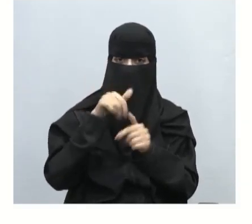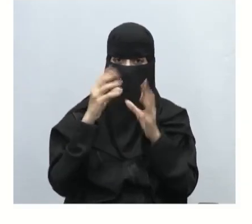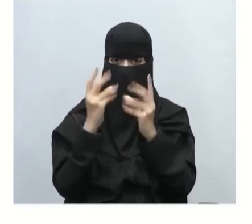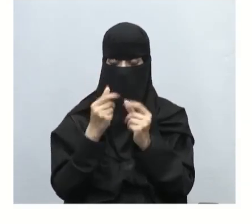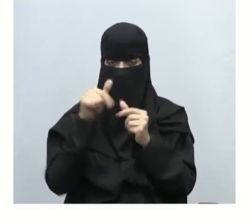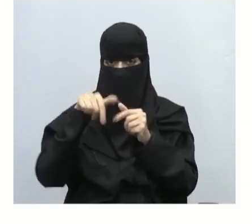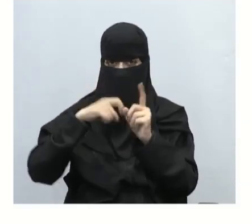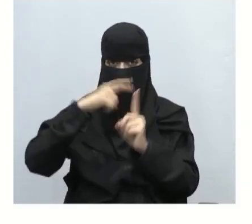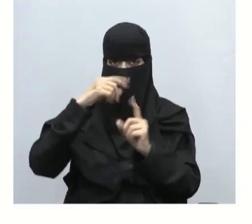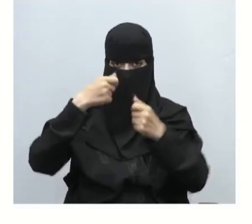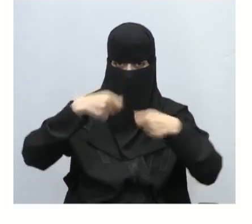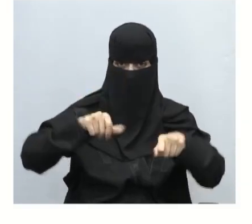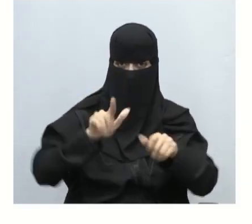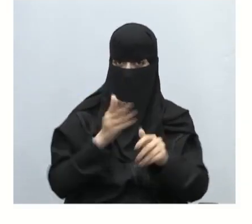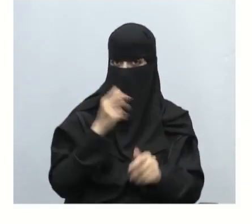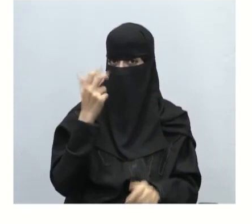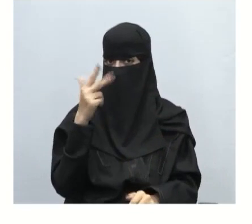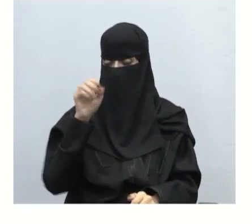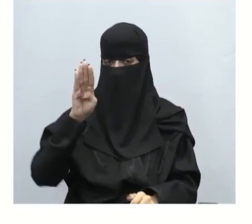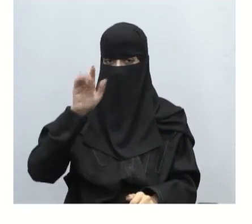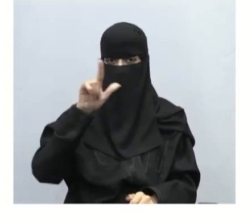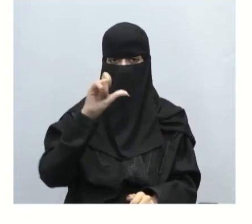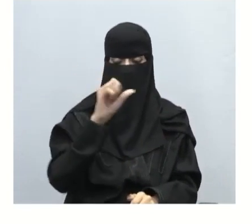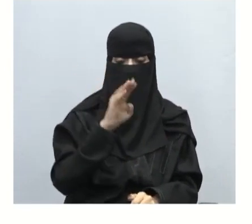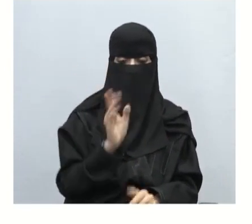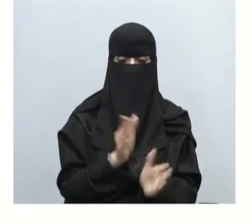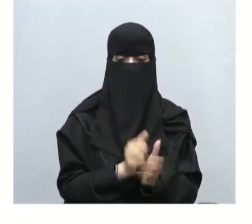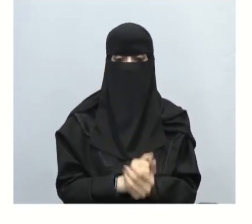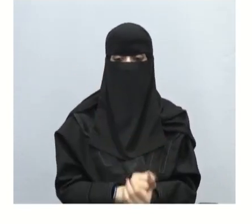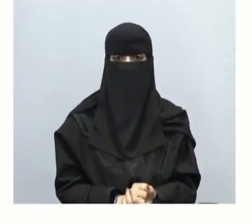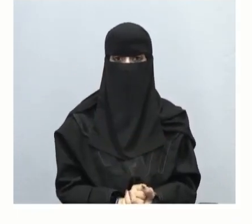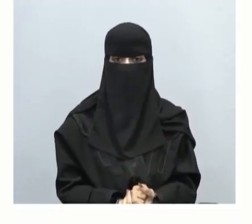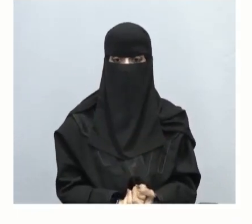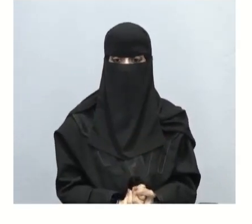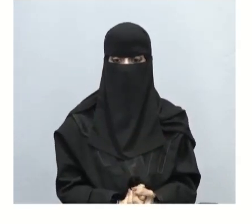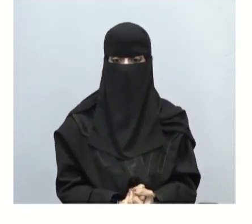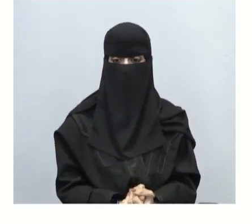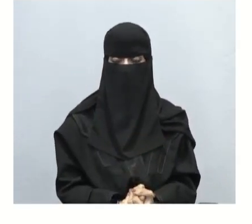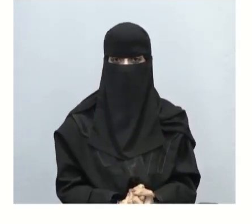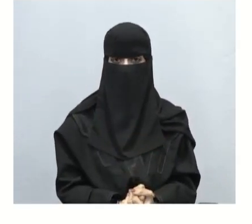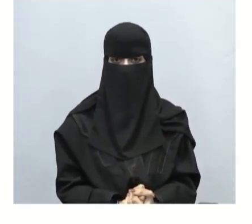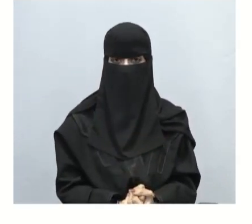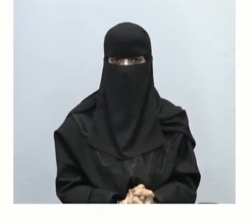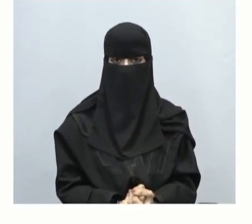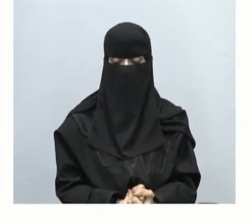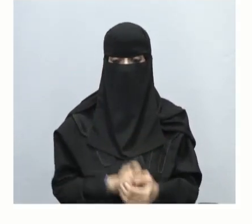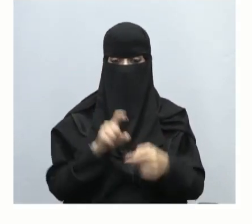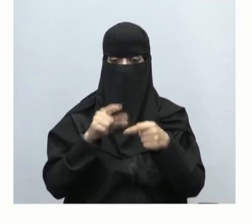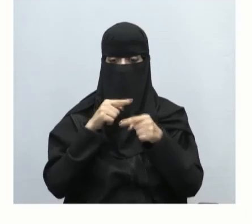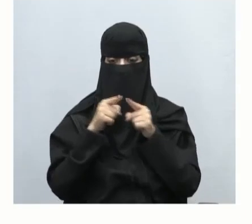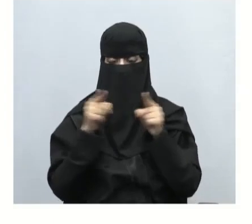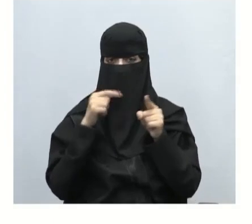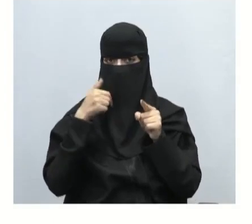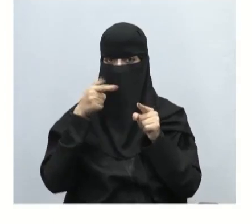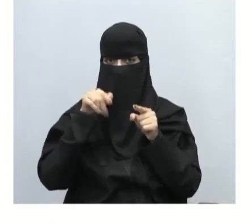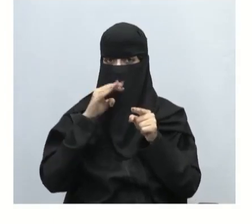الكيلوغرامات التي اشترتها نوال هي 8 كيل جرام القسم الثالث الاجابه المطوله